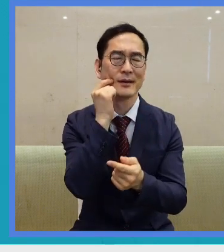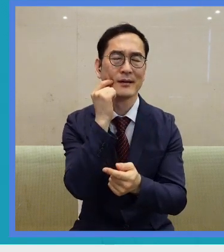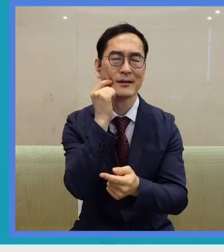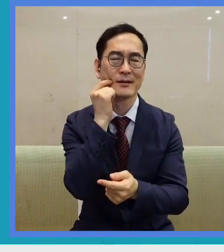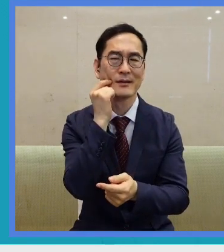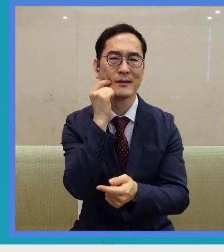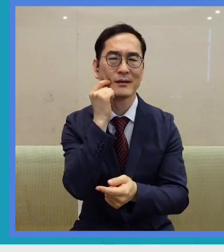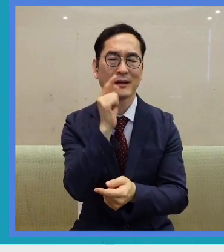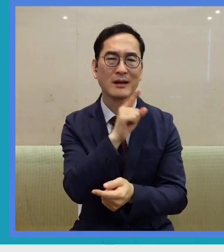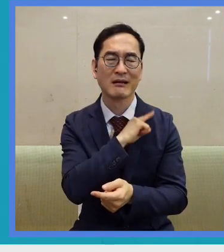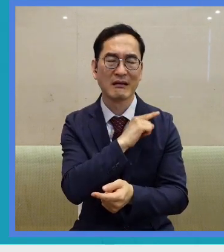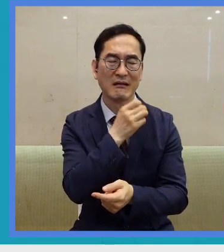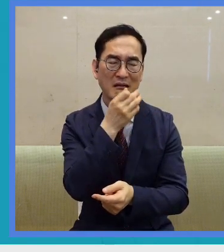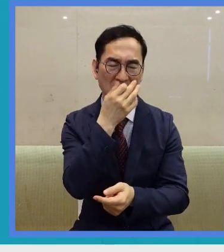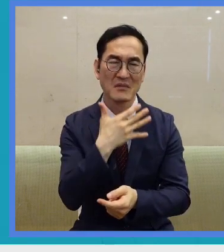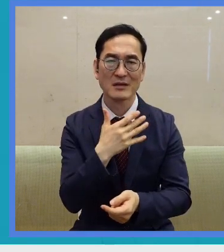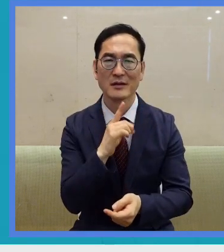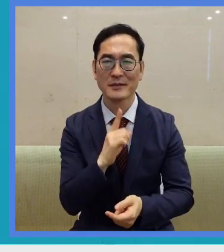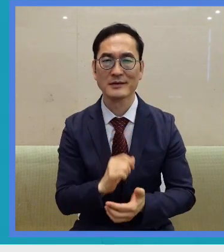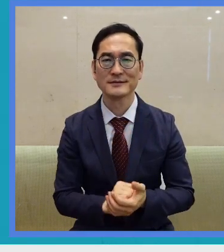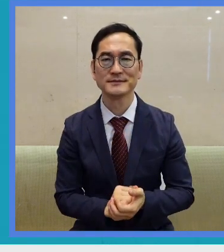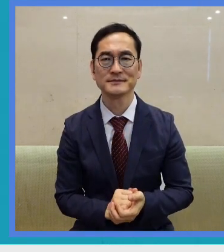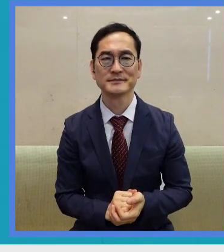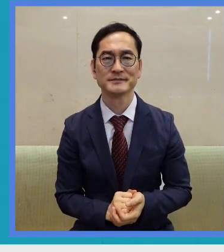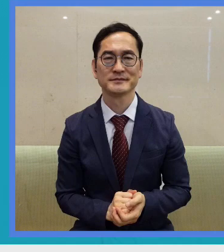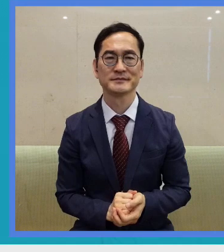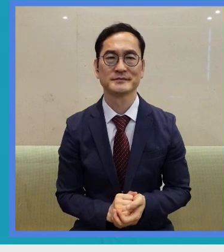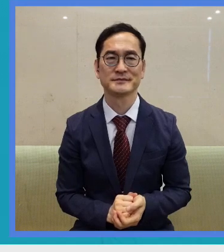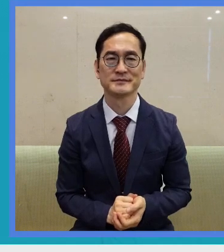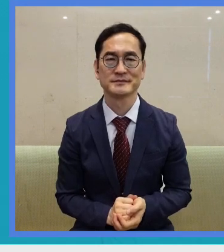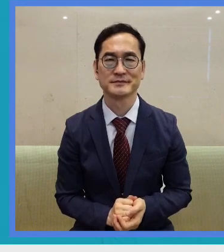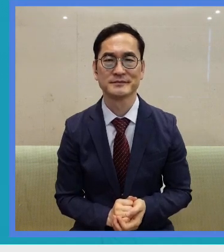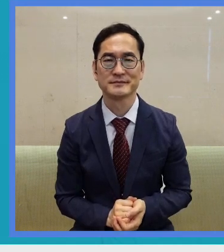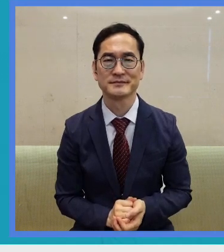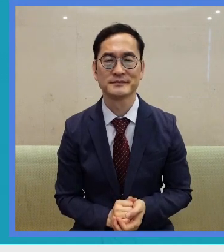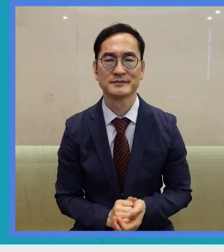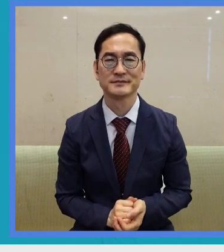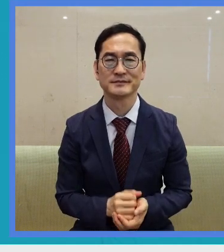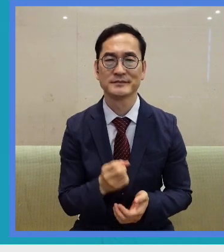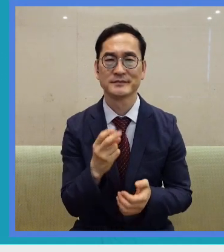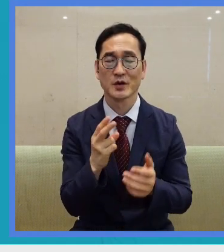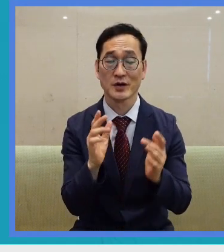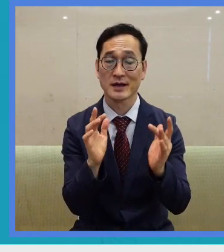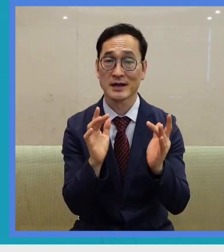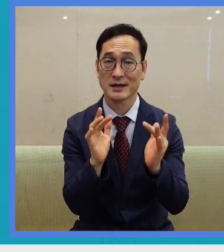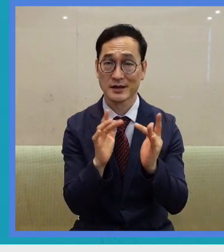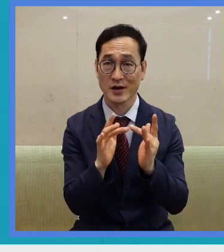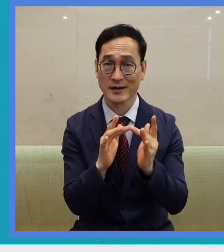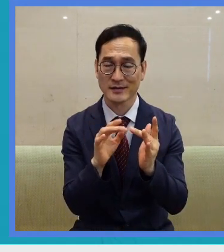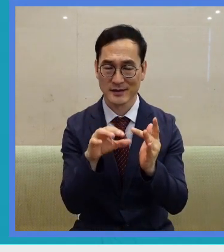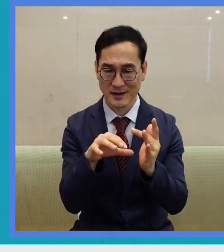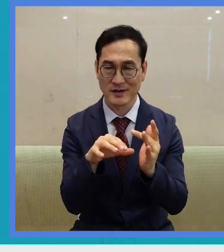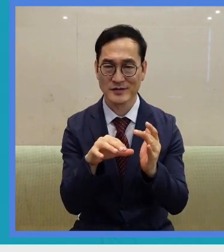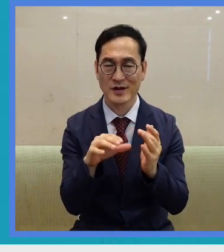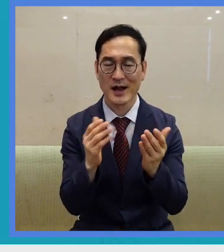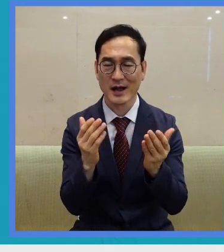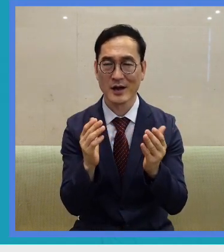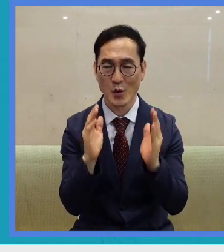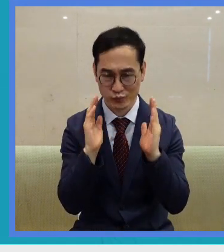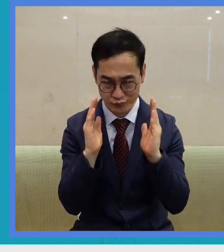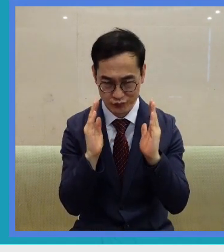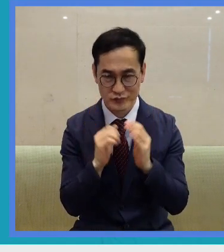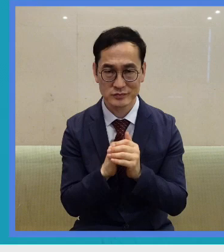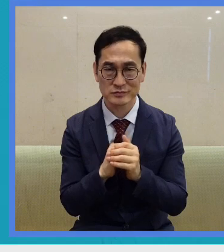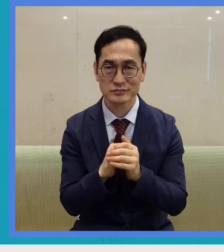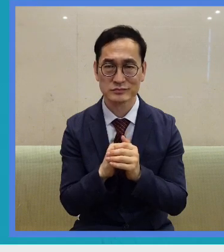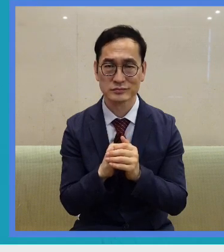못한다라는 게 가장 큰 이슈였다라고 이야기를 합니다. 그리고서는 이제 온라인 계약을 실시하고 생활 리듬 깨지고 외출 자제로